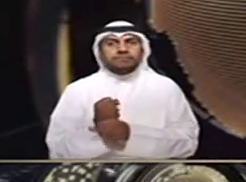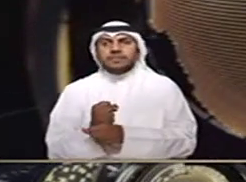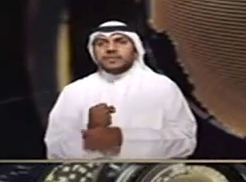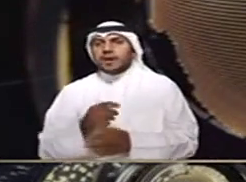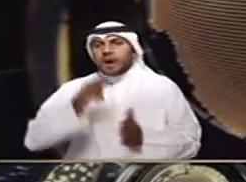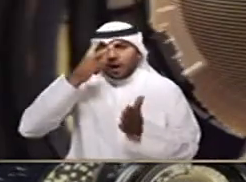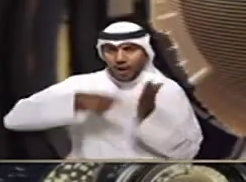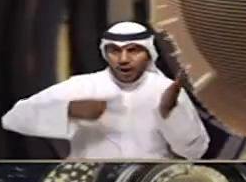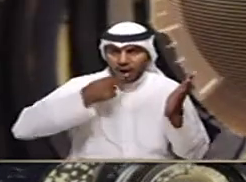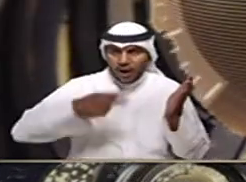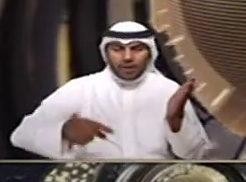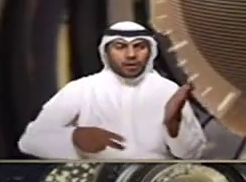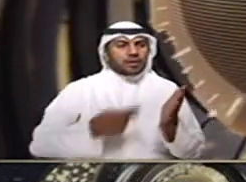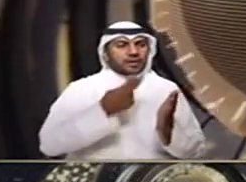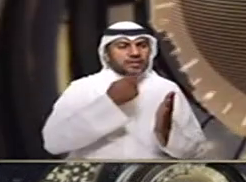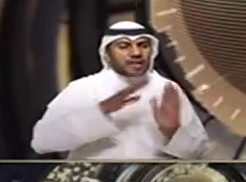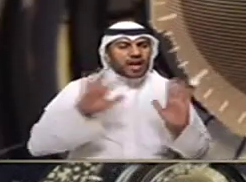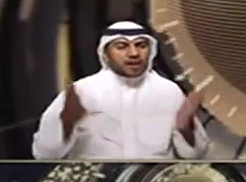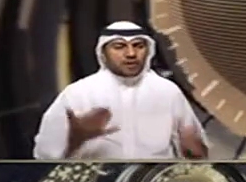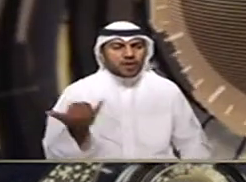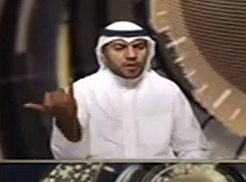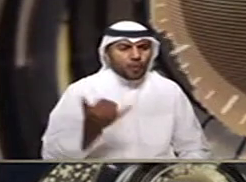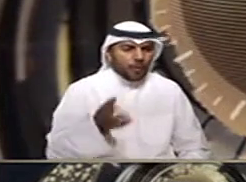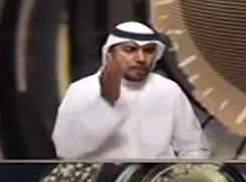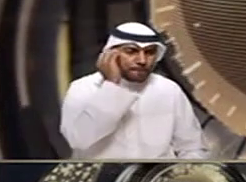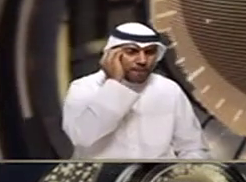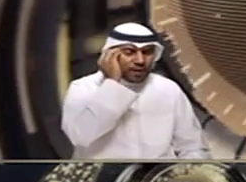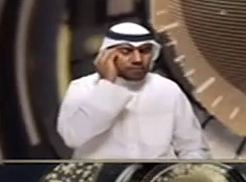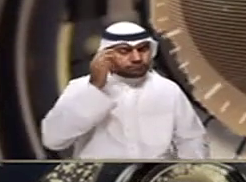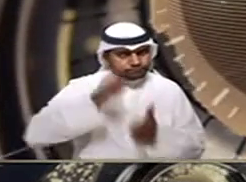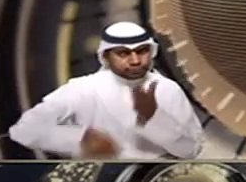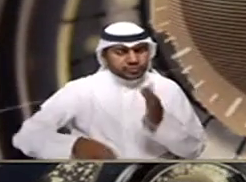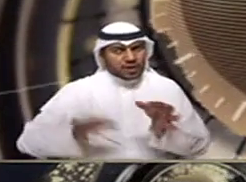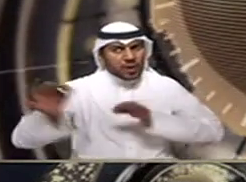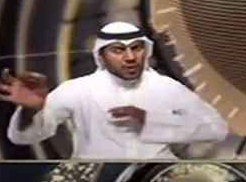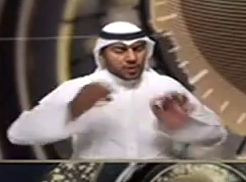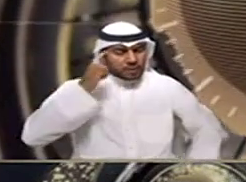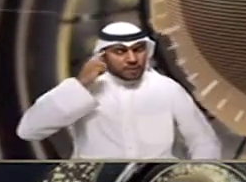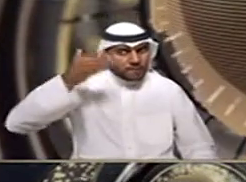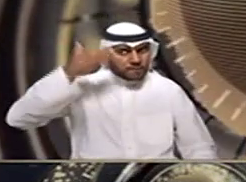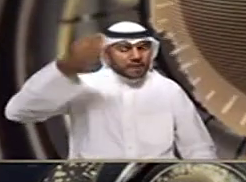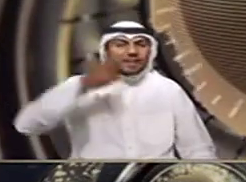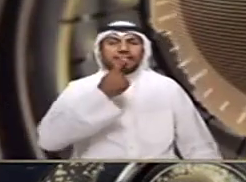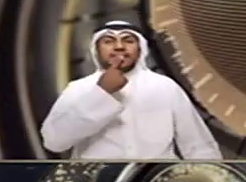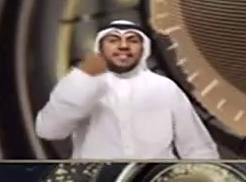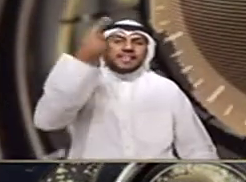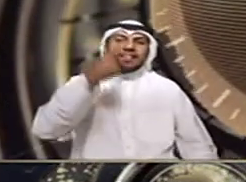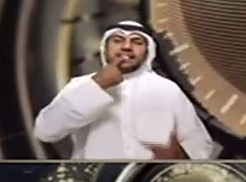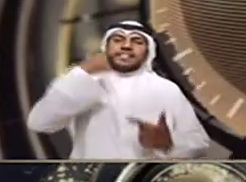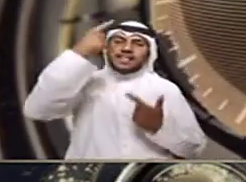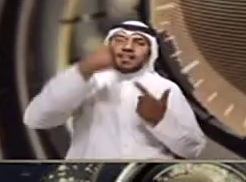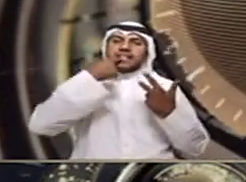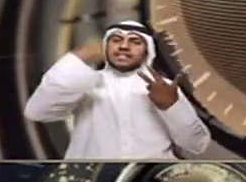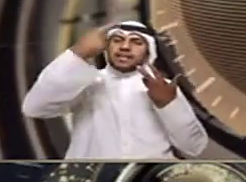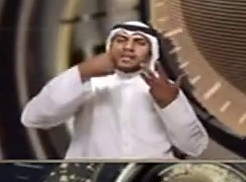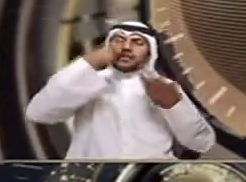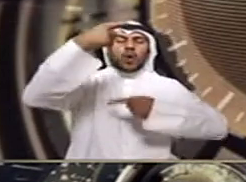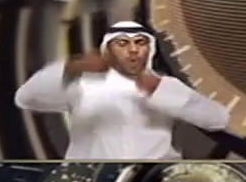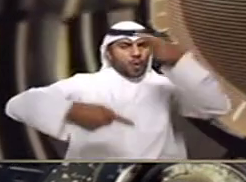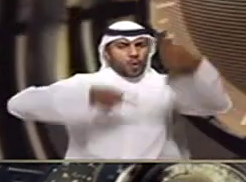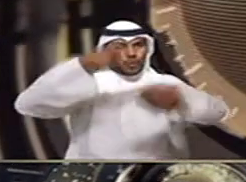التقارير الخاصة بحالة تنفيذ الاستراتيجية واعتماد خطط عملها السنوية. وأوضح أن